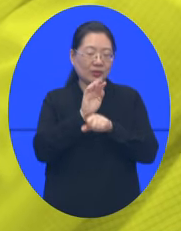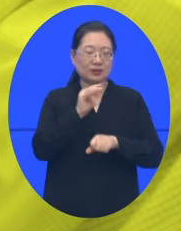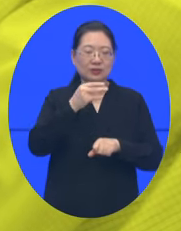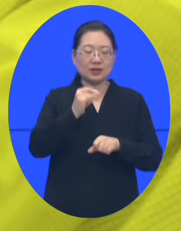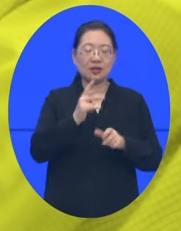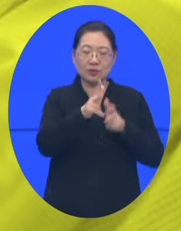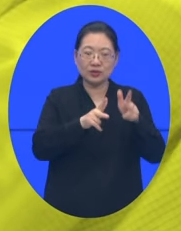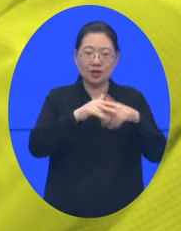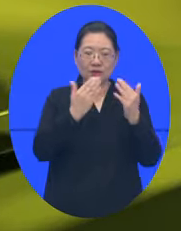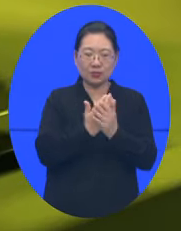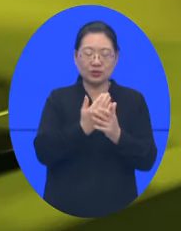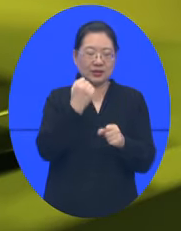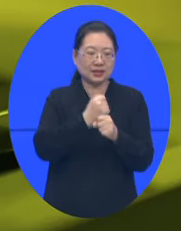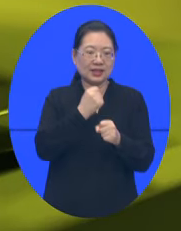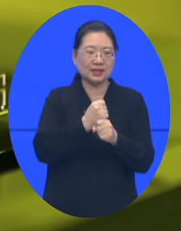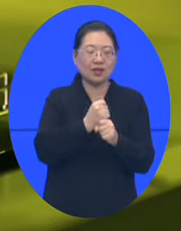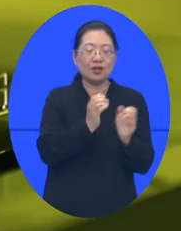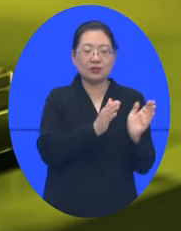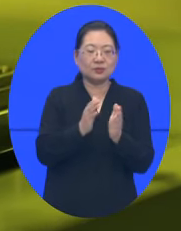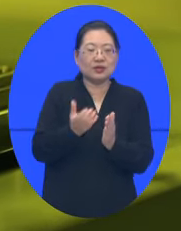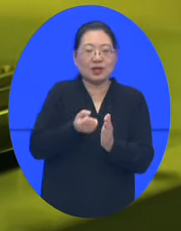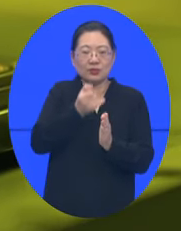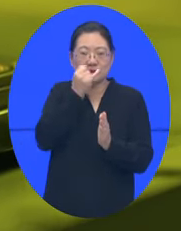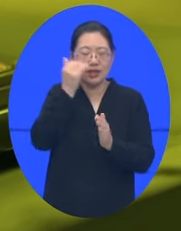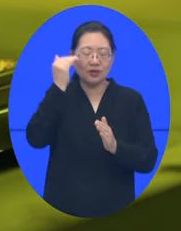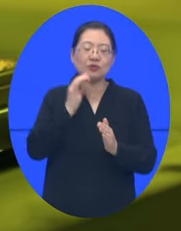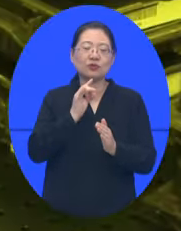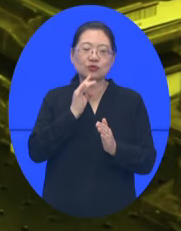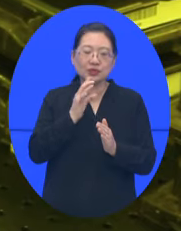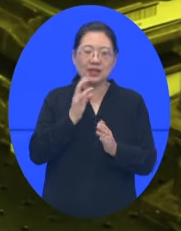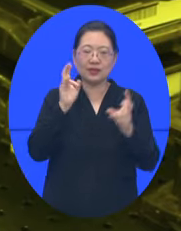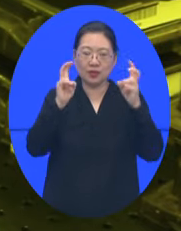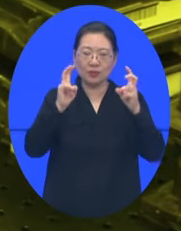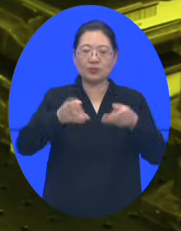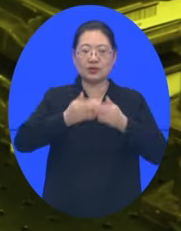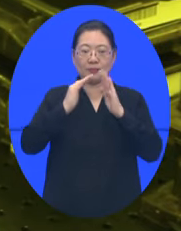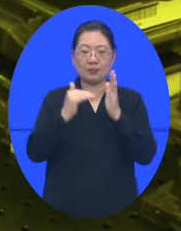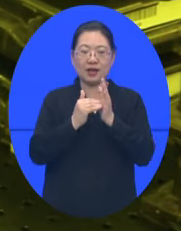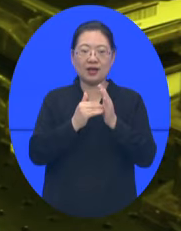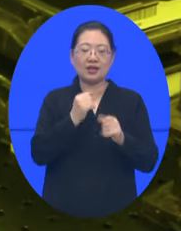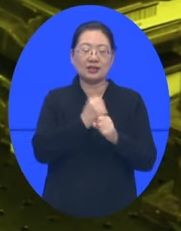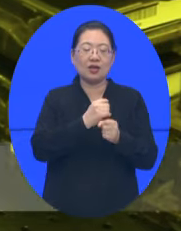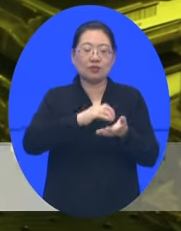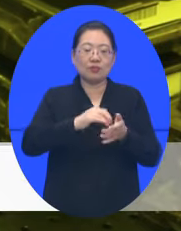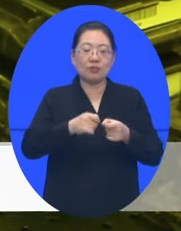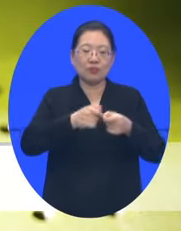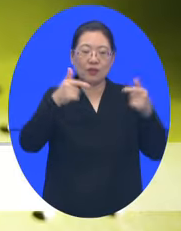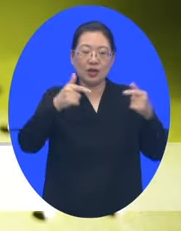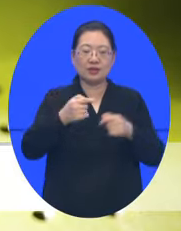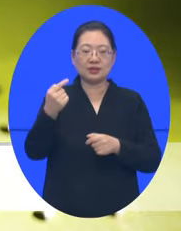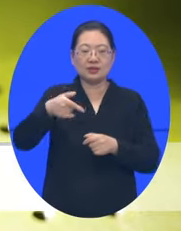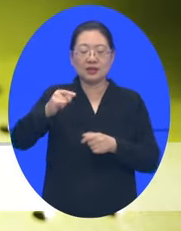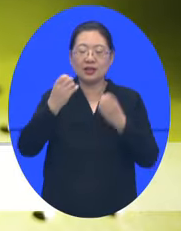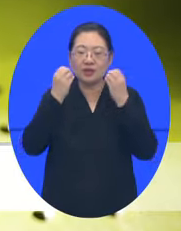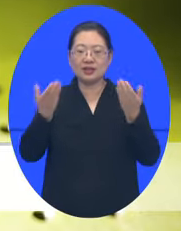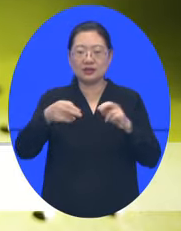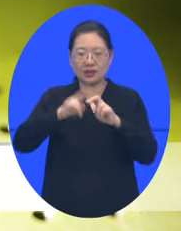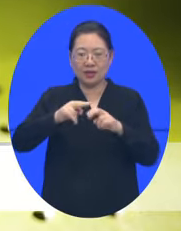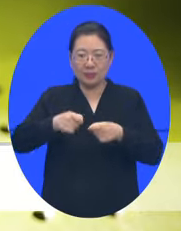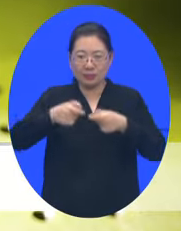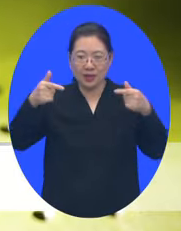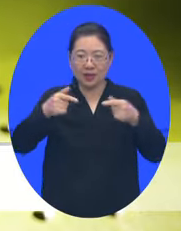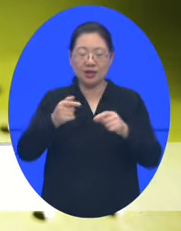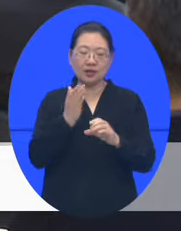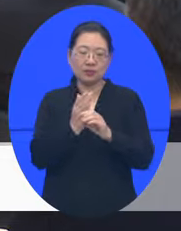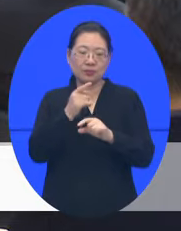연구소와 반도체 공장까지 모든 생산 라인업을 가진 국내 유일의 외국계 기업이 됐습니다. 생산량이 늘어나는 만큼 천여 개의